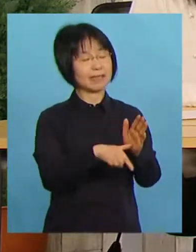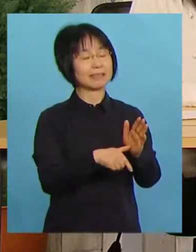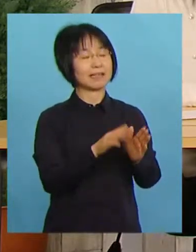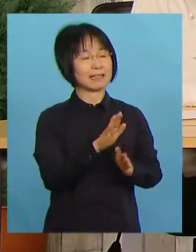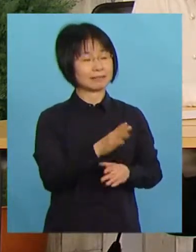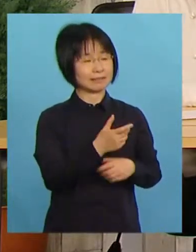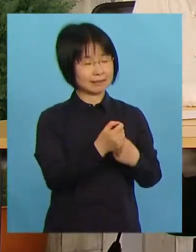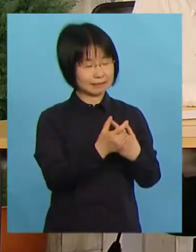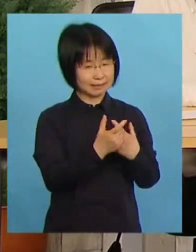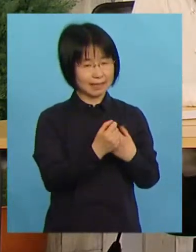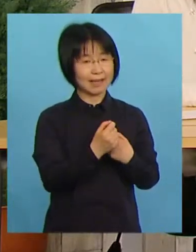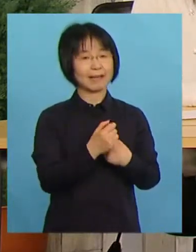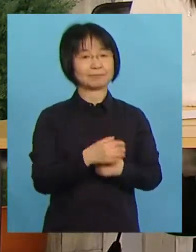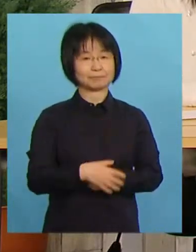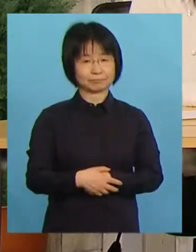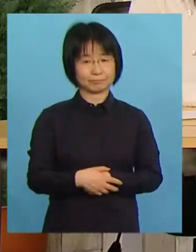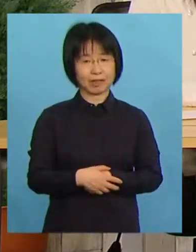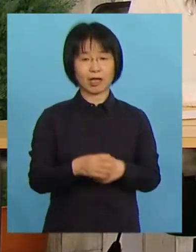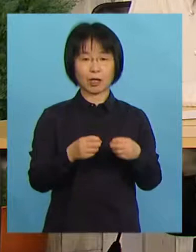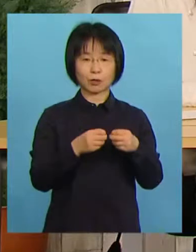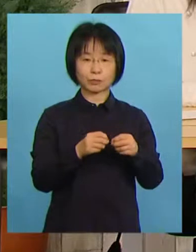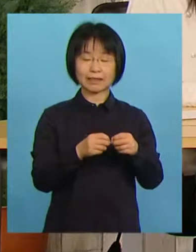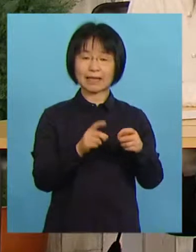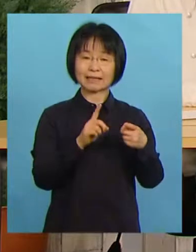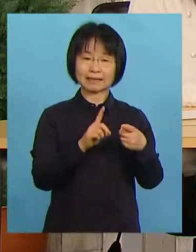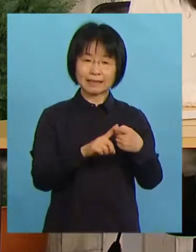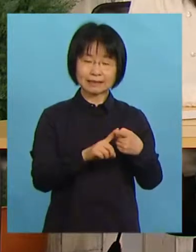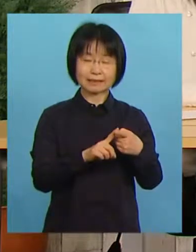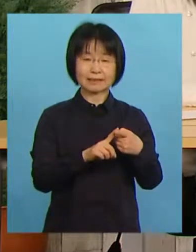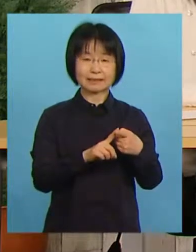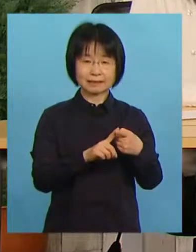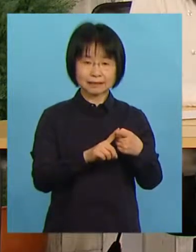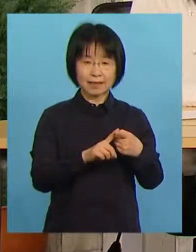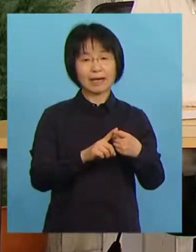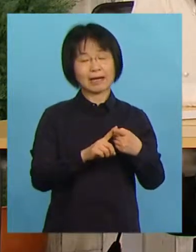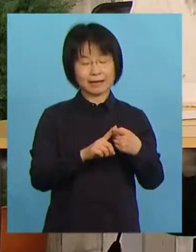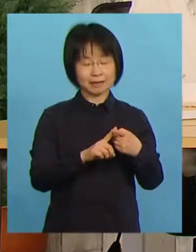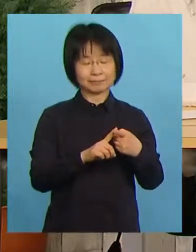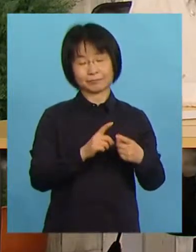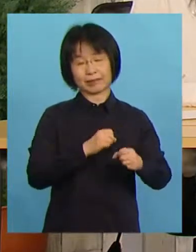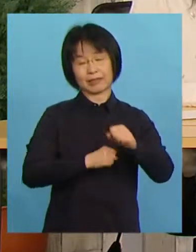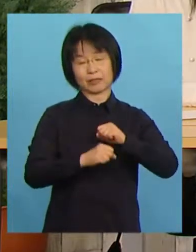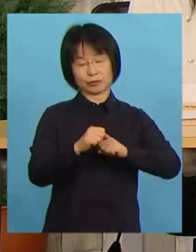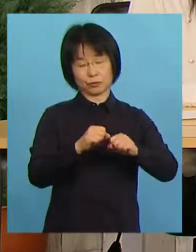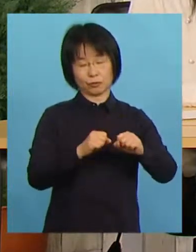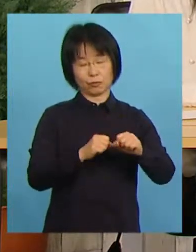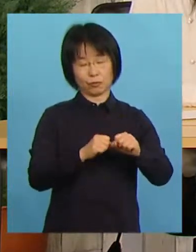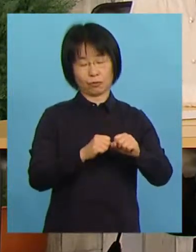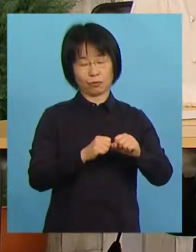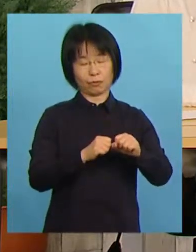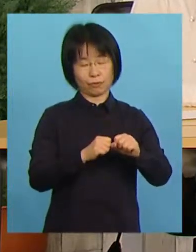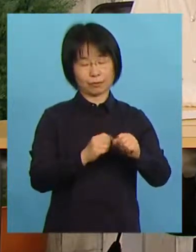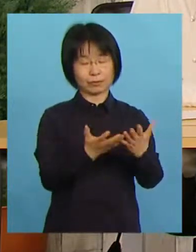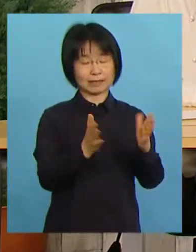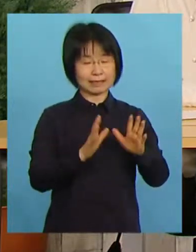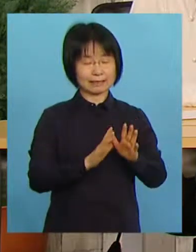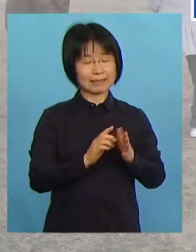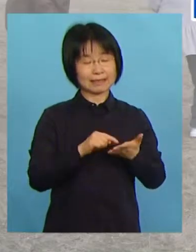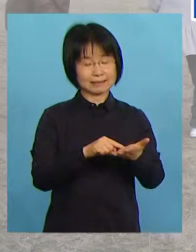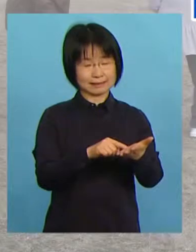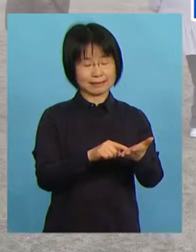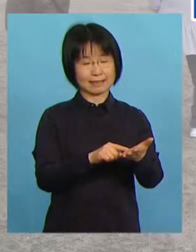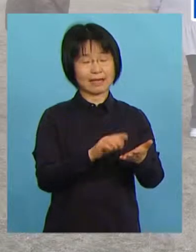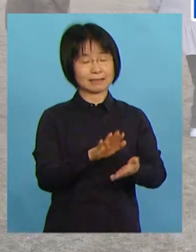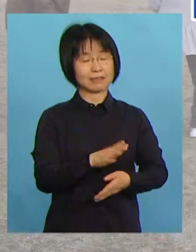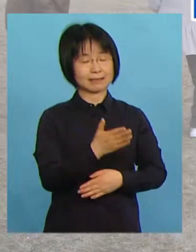ということなんですね。 はい、 では具体的にはどんな活動をされている団体が補助金の申請をされているんでしょうか。